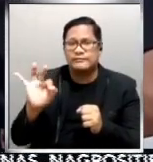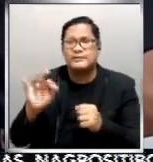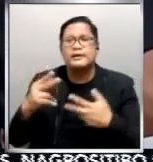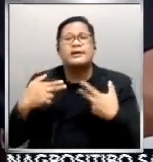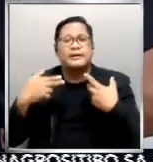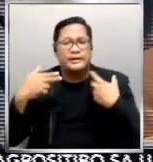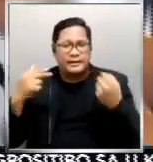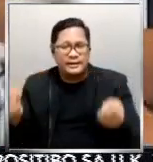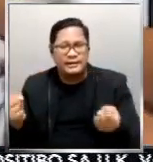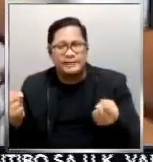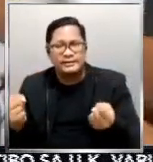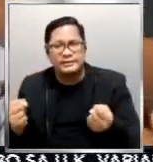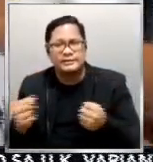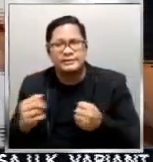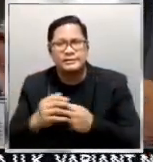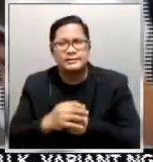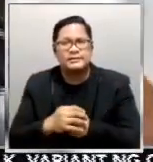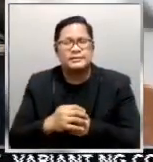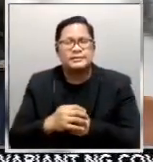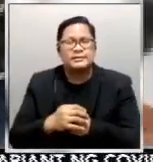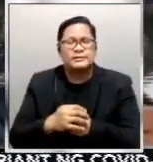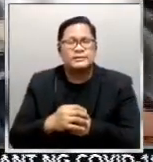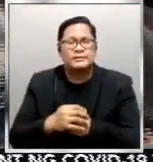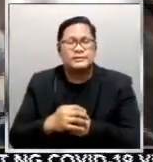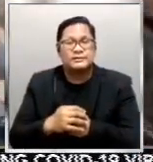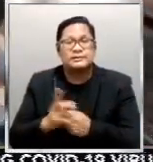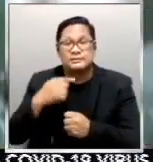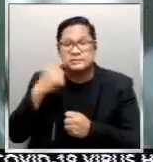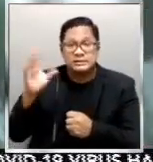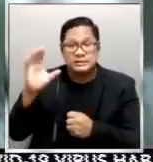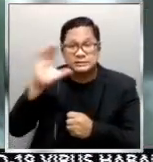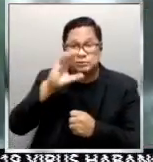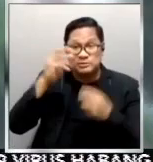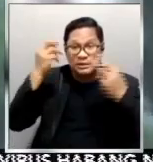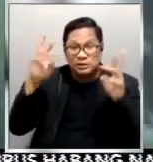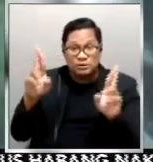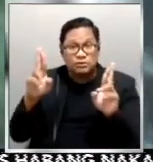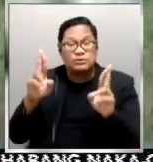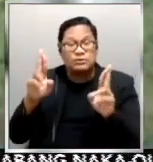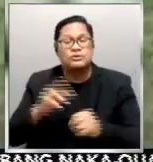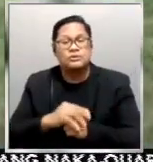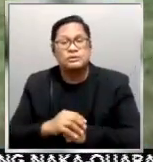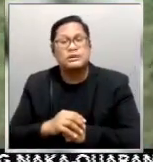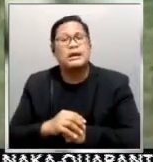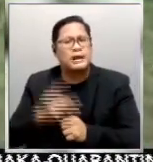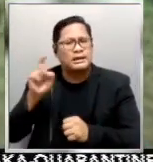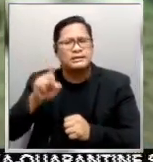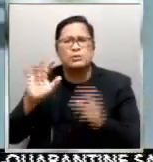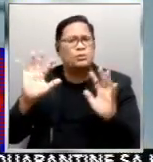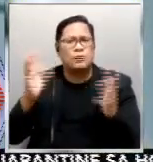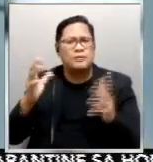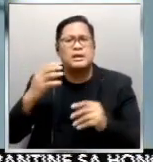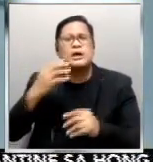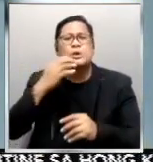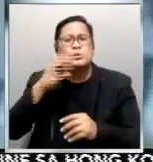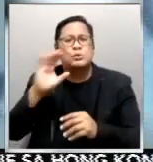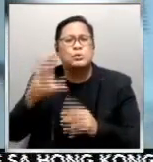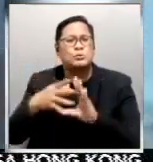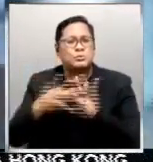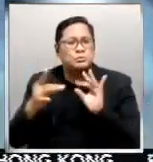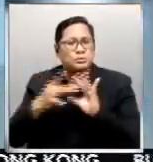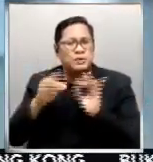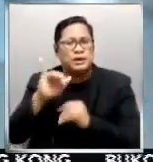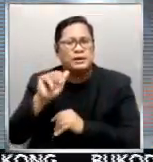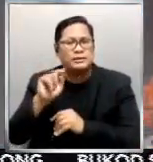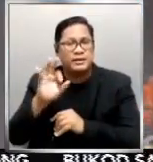EOC. Sabi naman ni Cebu City Mayor Edgardo Labella, hanggat wala pang komento ang IATF tungkol sa Sinulog, dapat